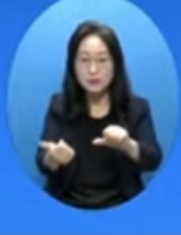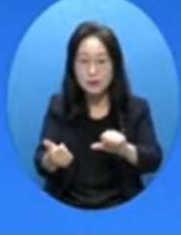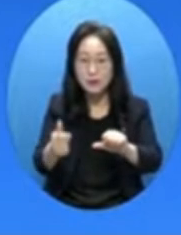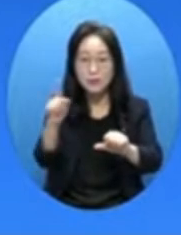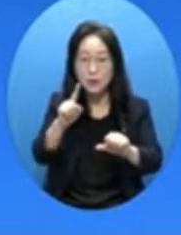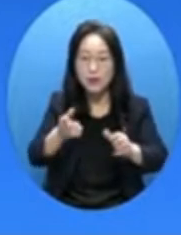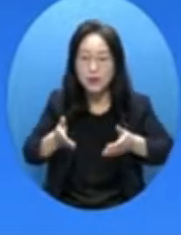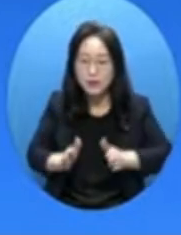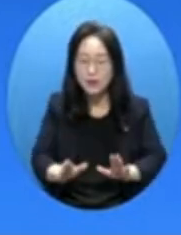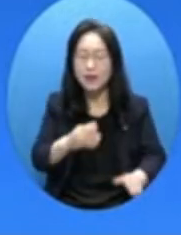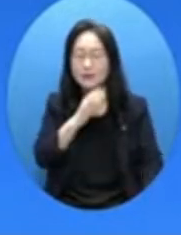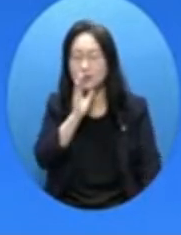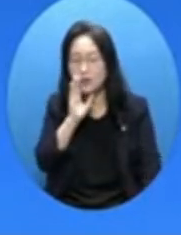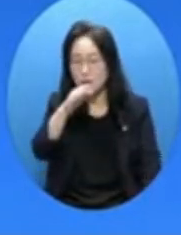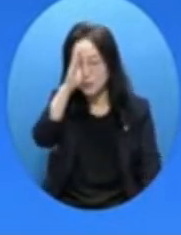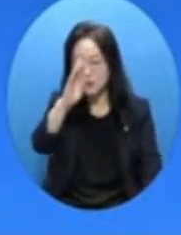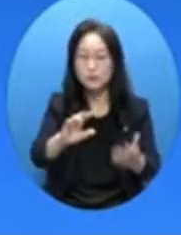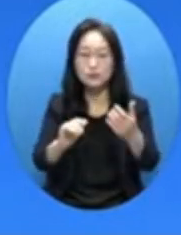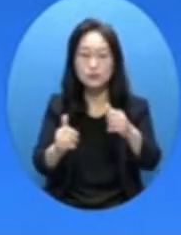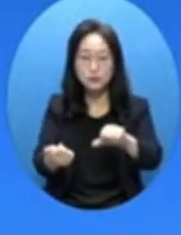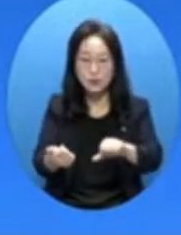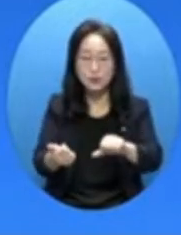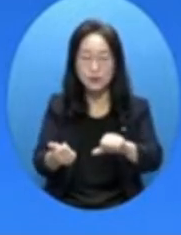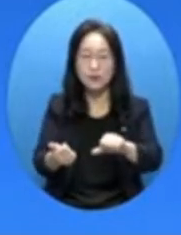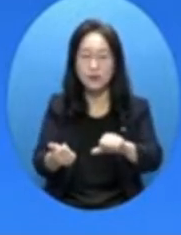태어나고 늙고 병들어 죽는 것은